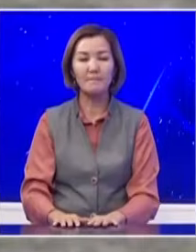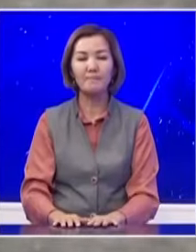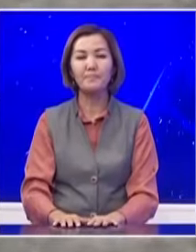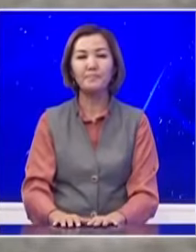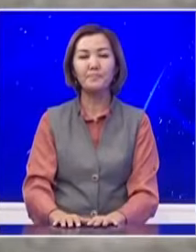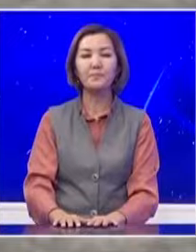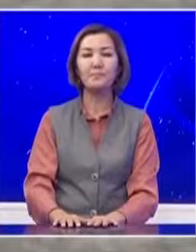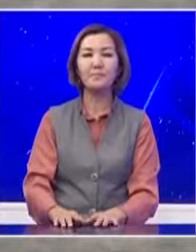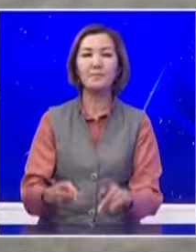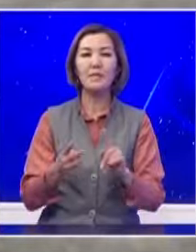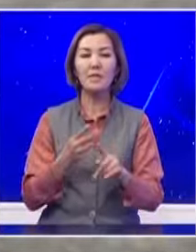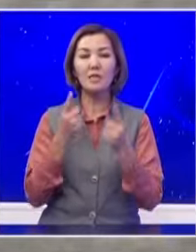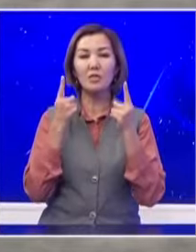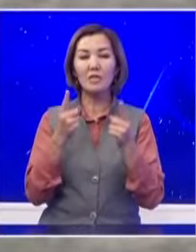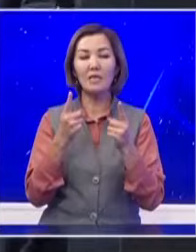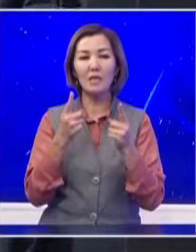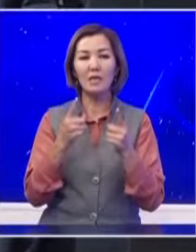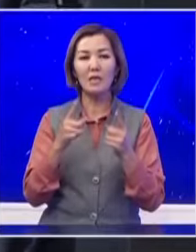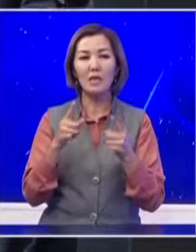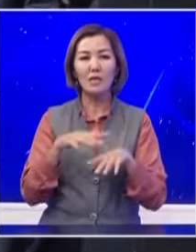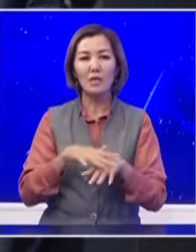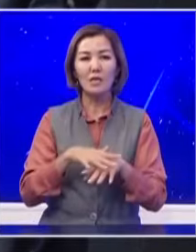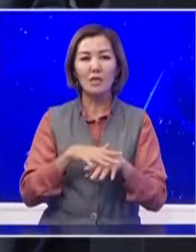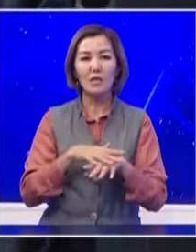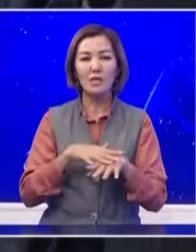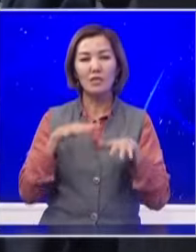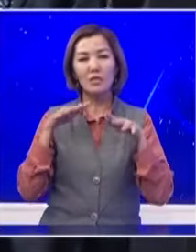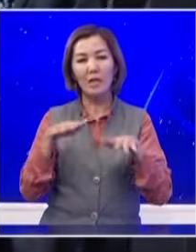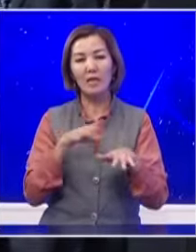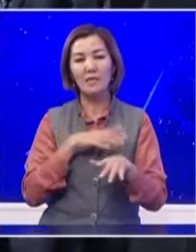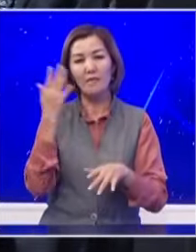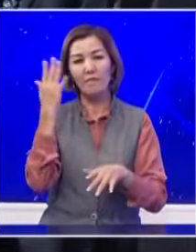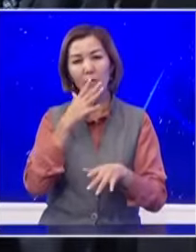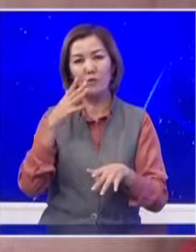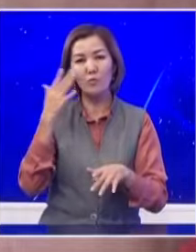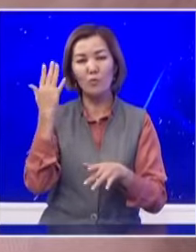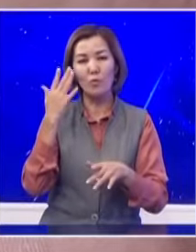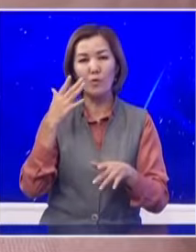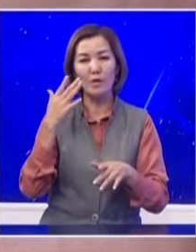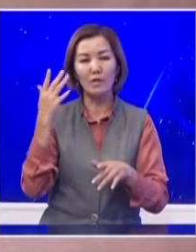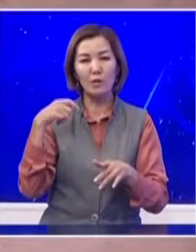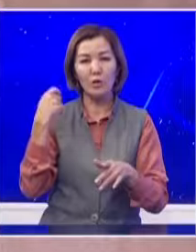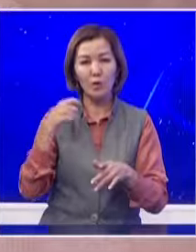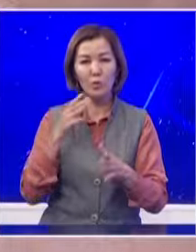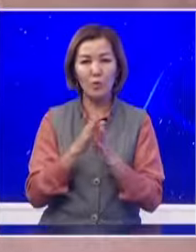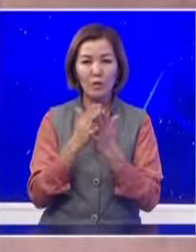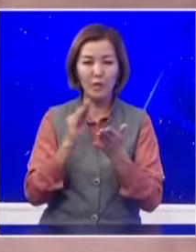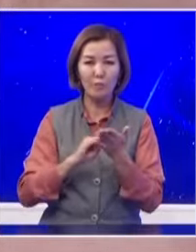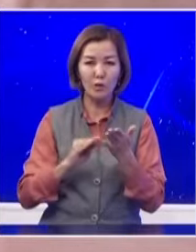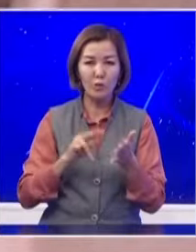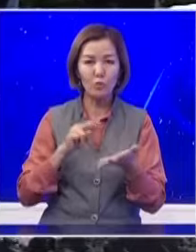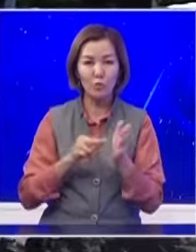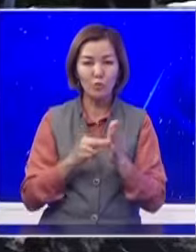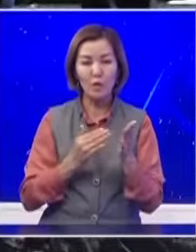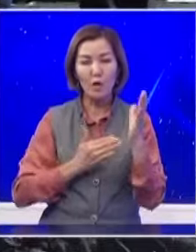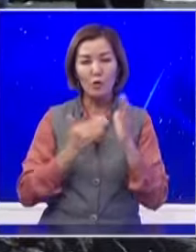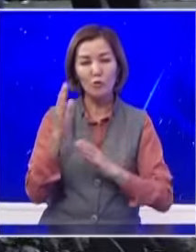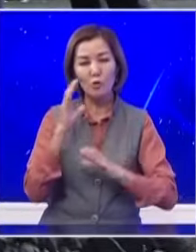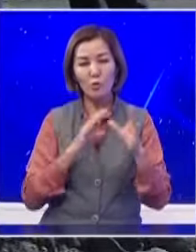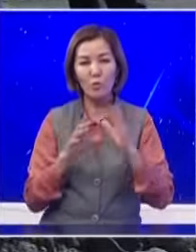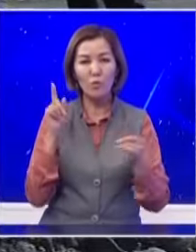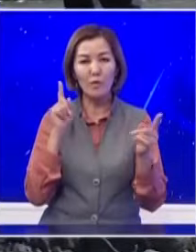болған екінші ірі шайқас дейді тарихшылар. Осы туралы бейнефильм, кино түсіру, кітаптар шығару жоспарда. Сонымен қатар жоғары оқу орындары